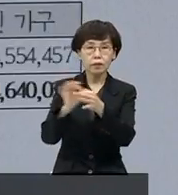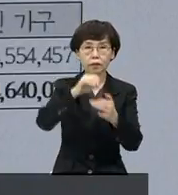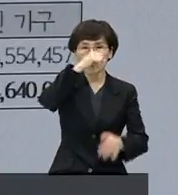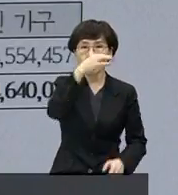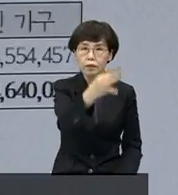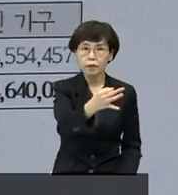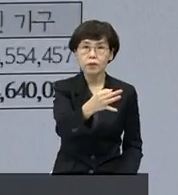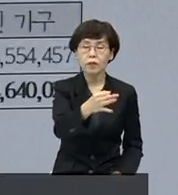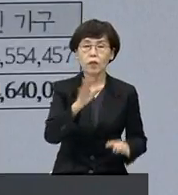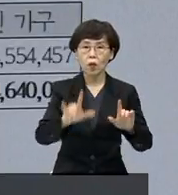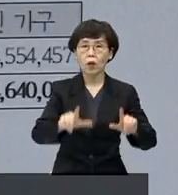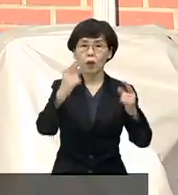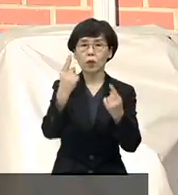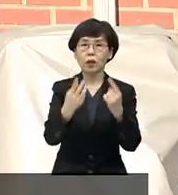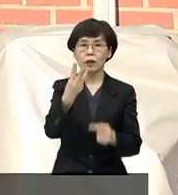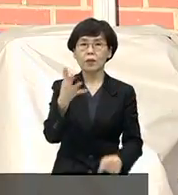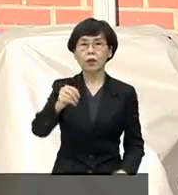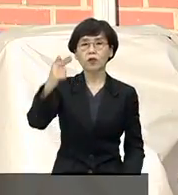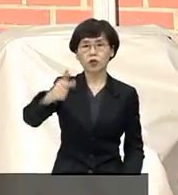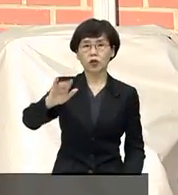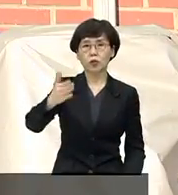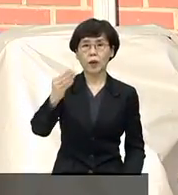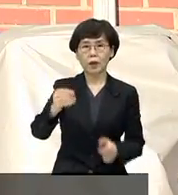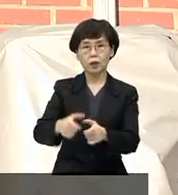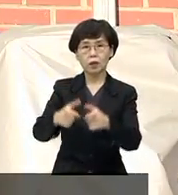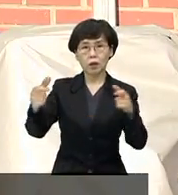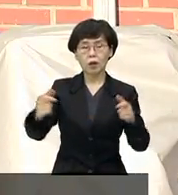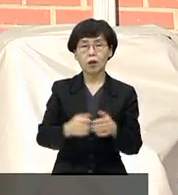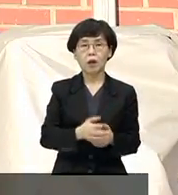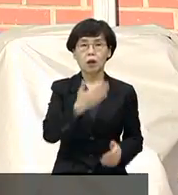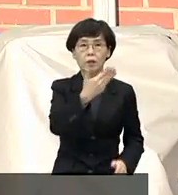예산으로 올해보다 3억 6,900만 원 늘어난